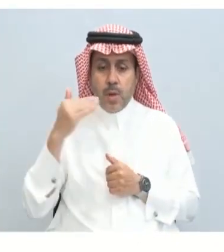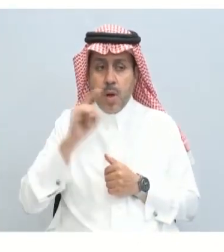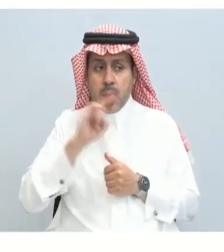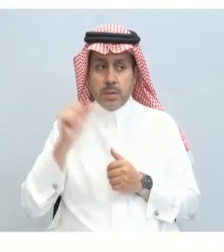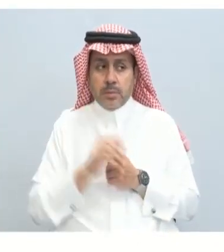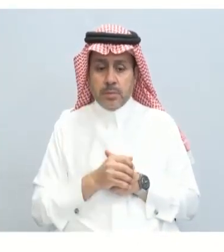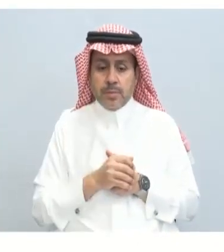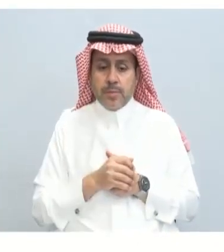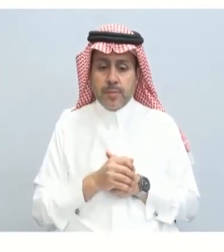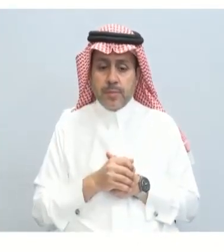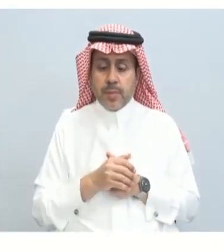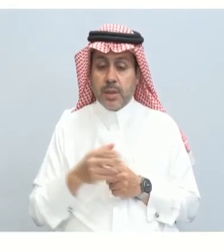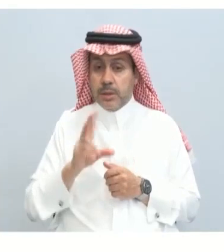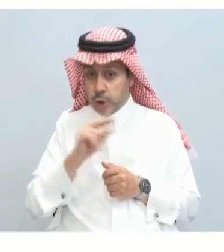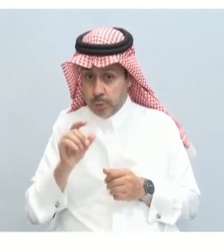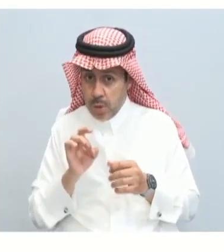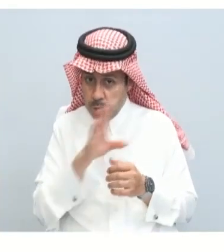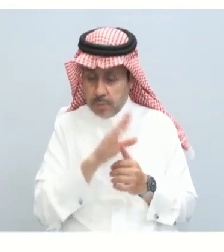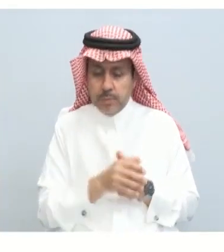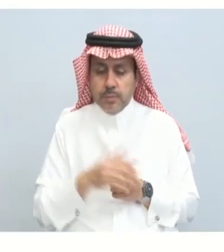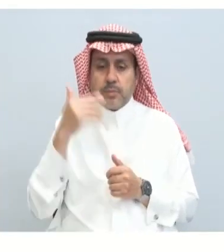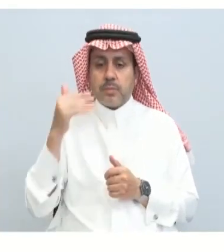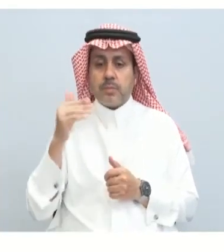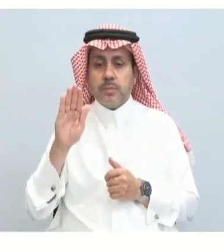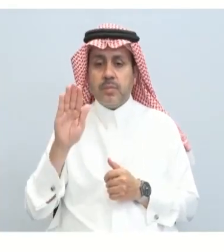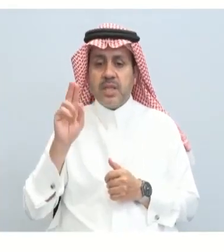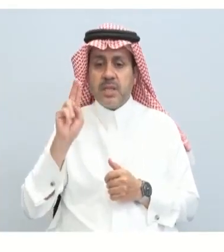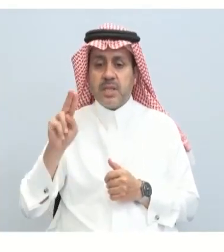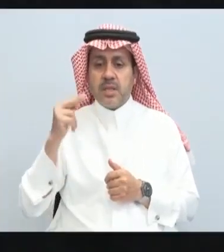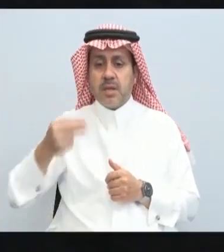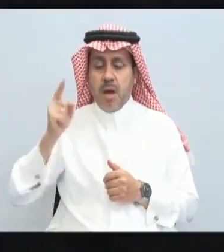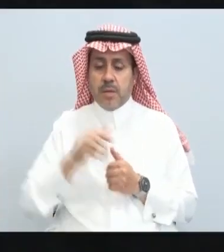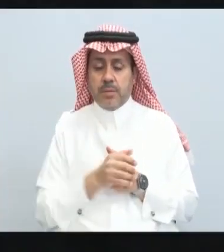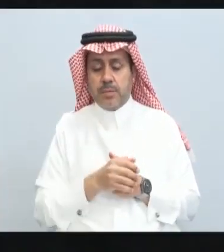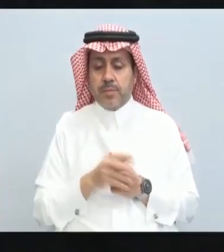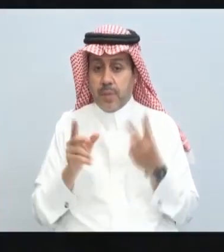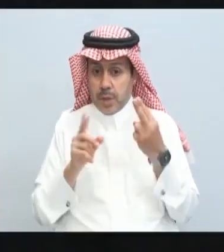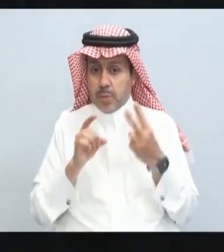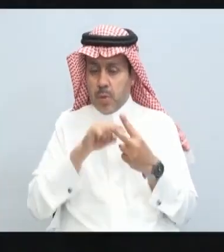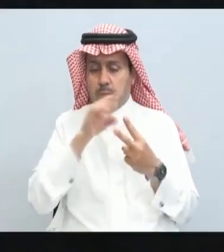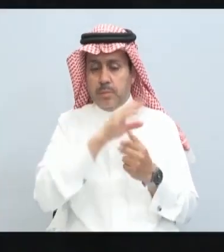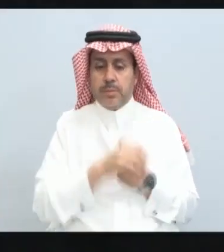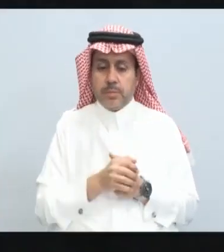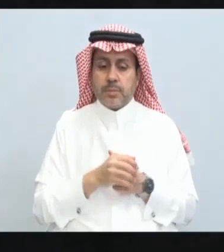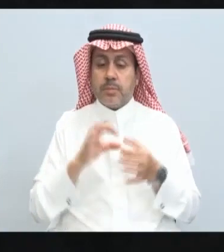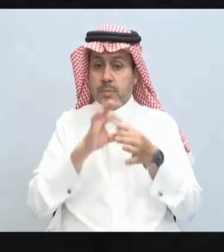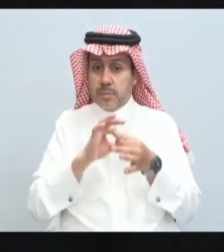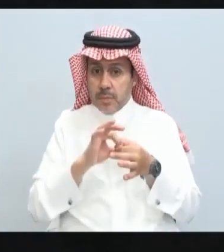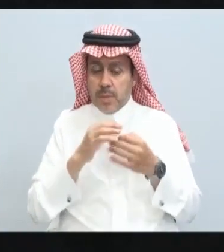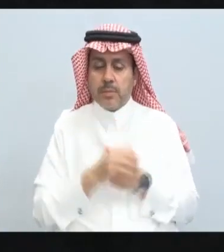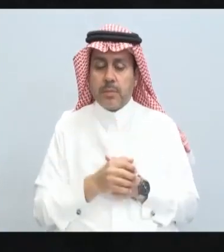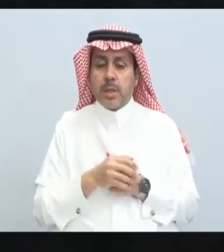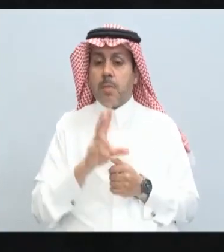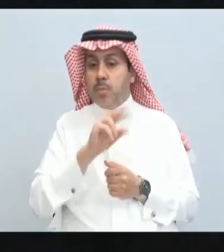ان الاستعاره هي تشبيه حذف احد طرفي هي الفاصله تشبيح حذف احد الطرفين والعلاقه بين طرفي الاستعاره هي